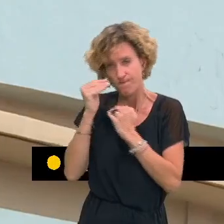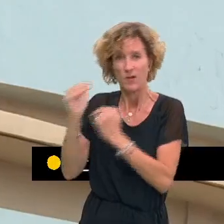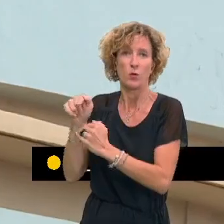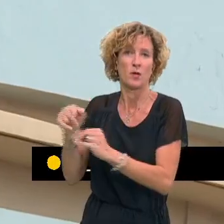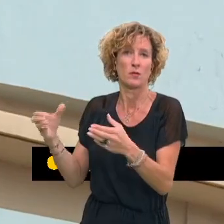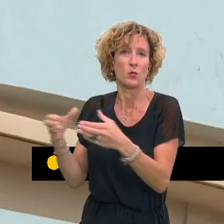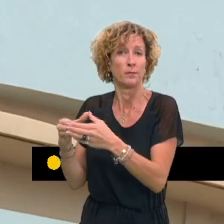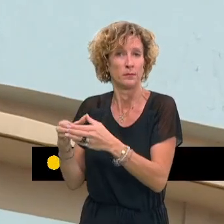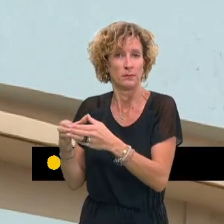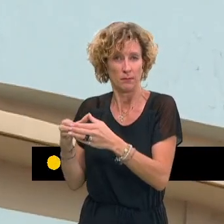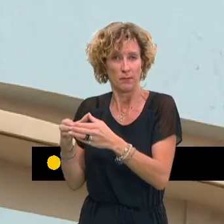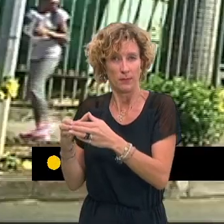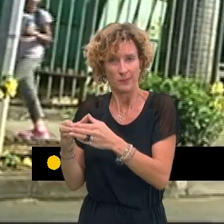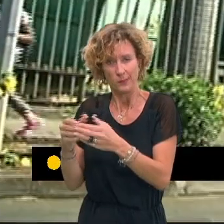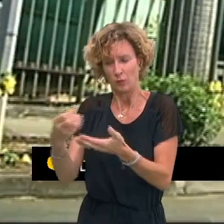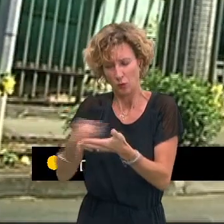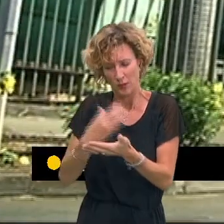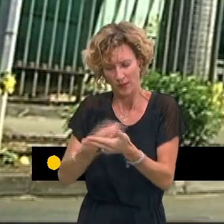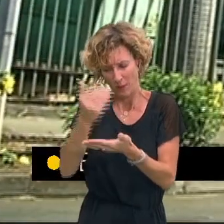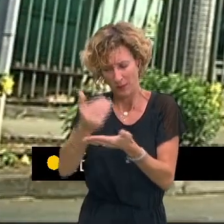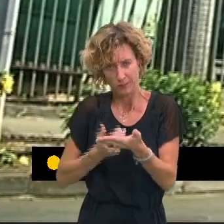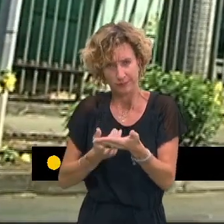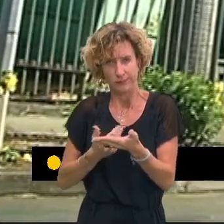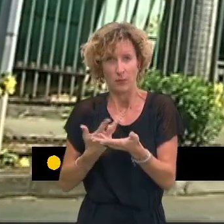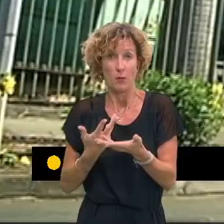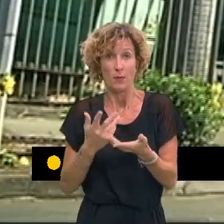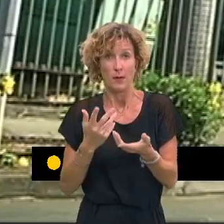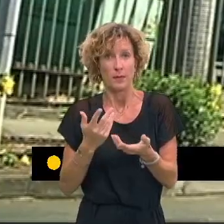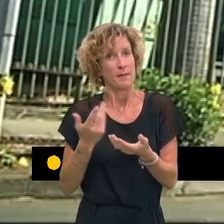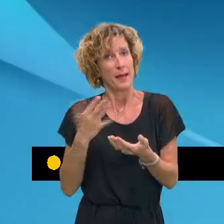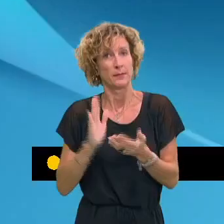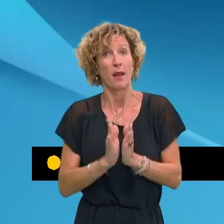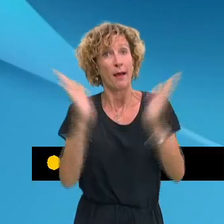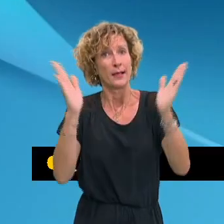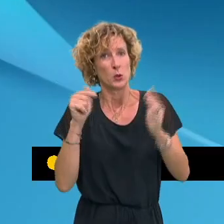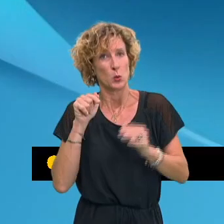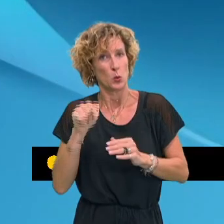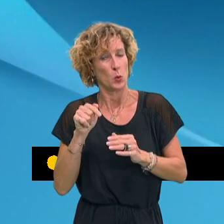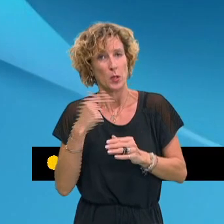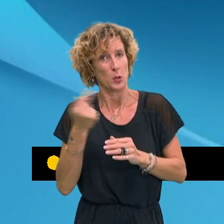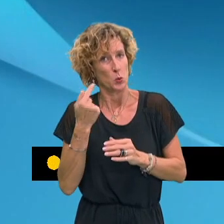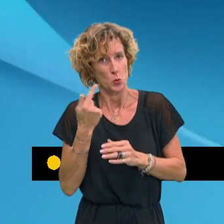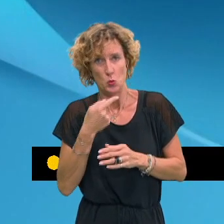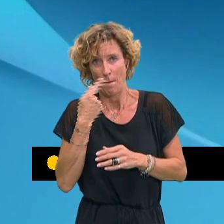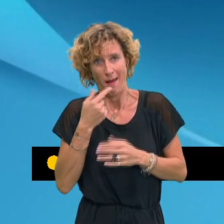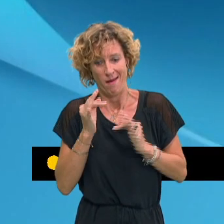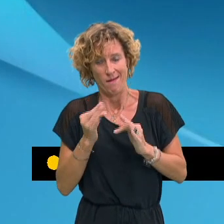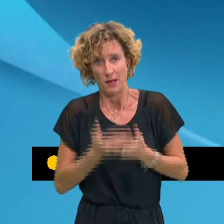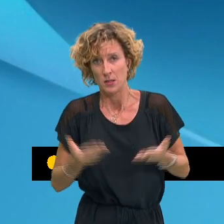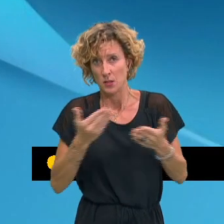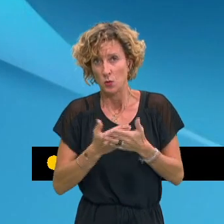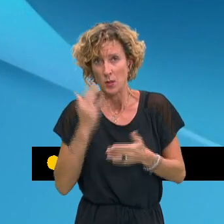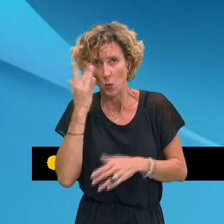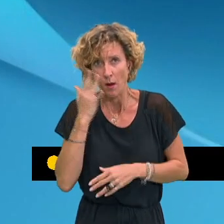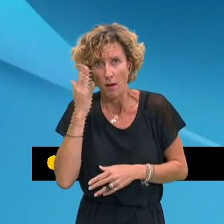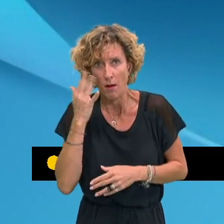pris connaissance des éléments présentés ce matin. Pas de changement en revanche du côté de la région qui parle de situation préoccupante